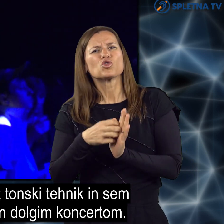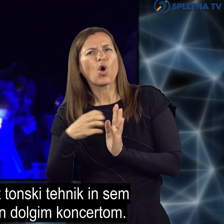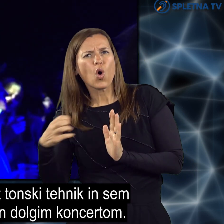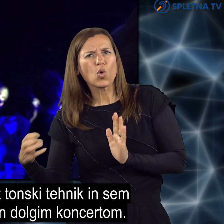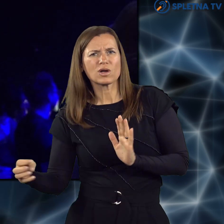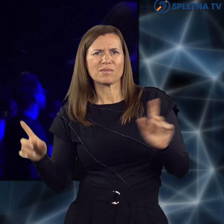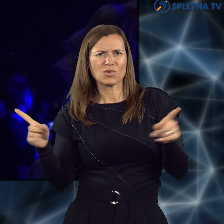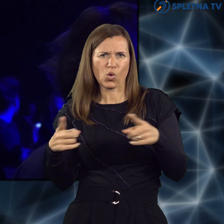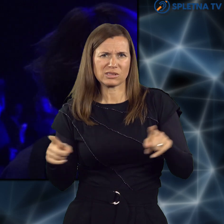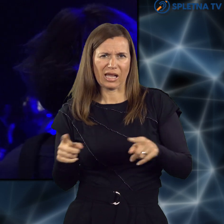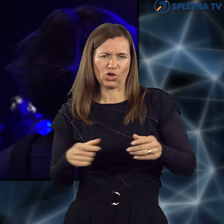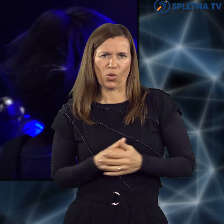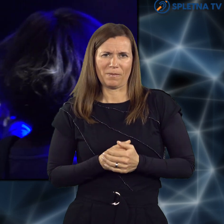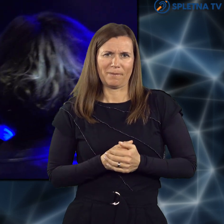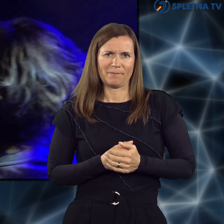dolgim koncertom.